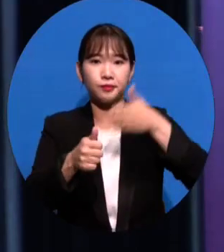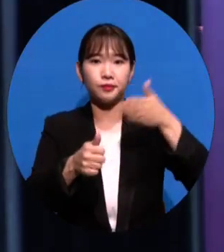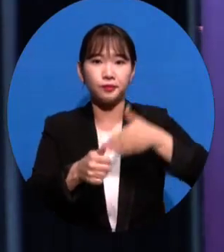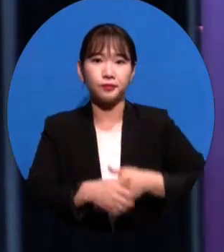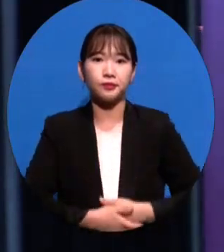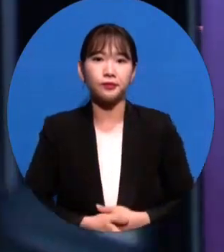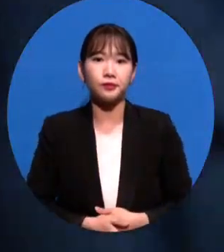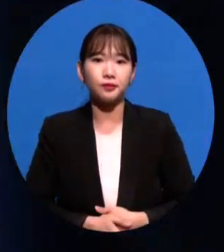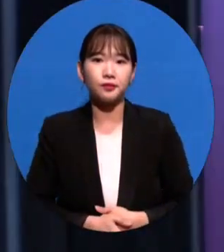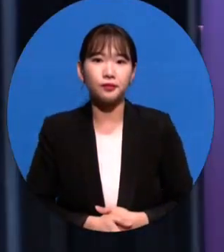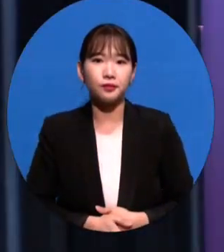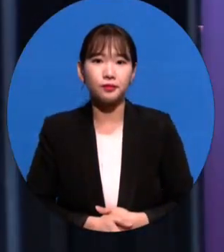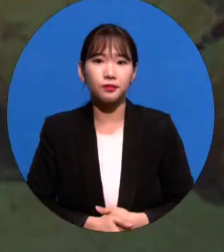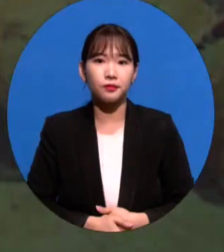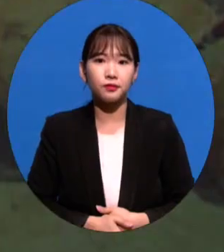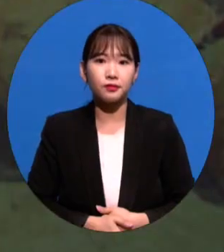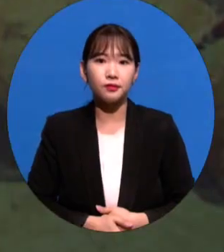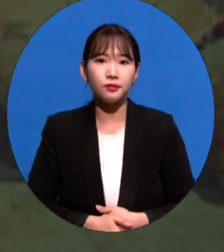뉴스 박종호입니다.